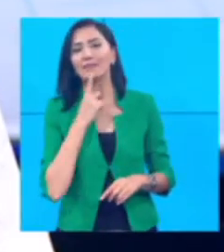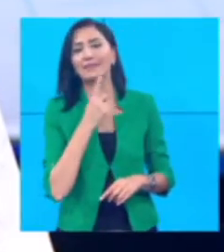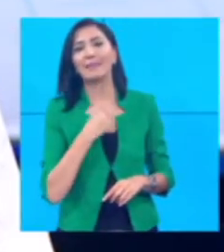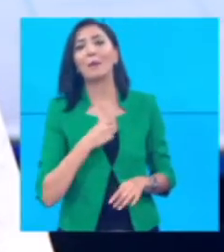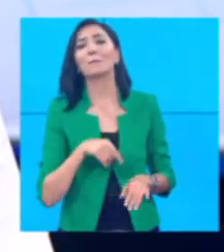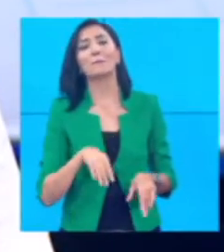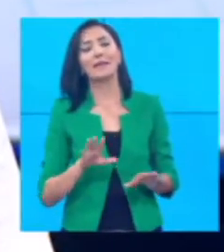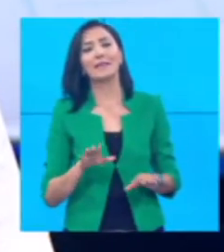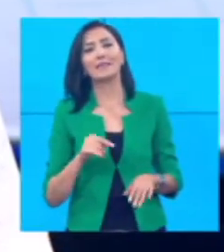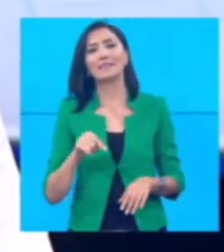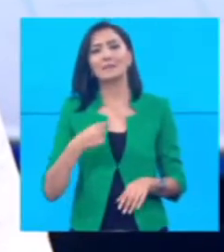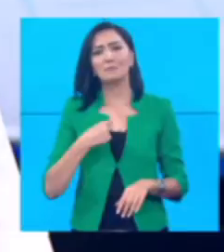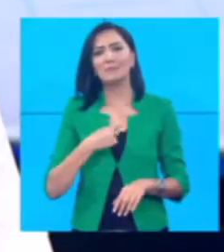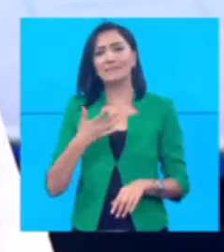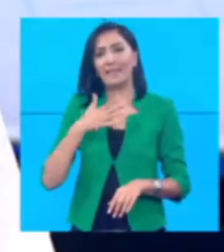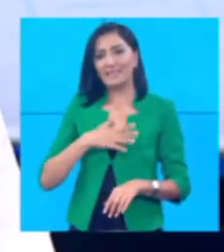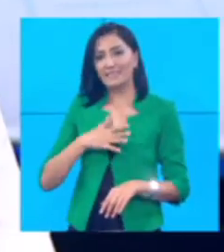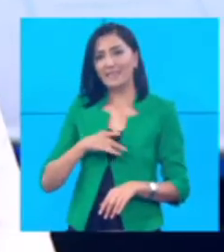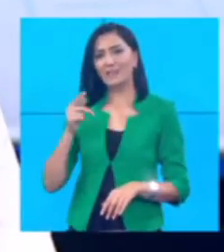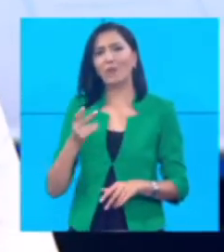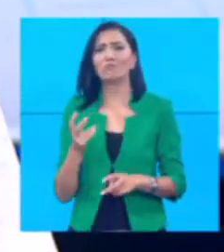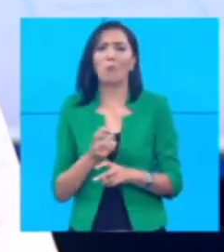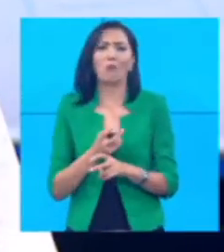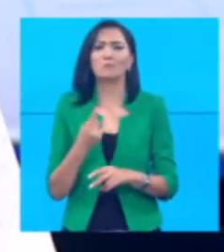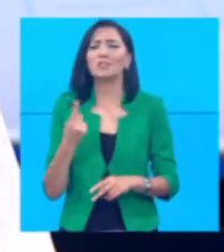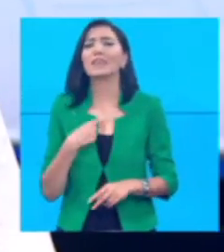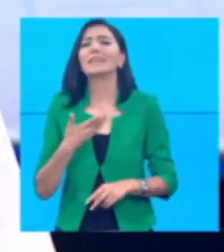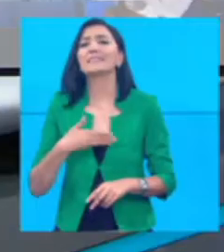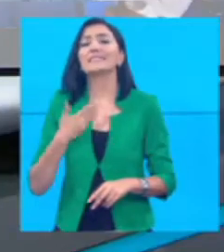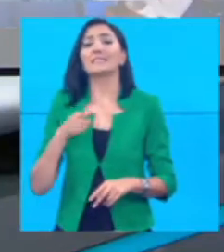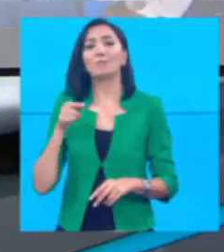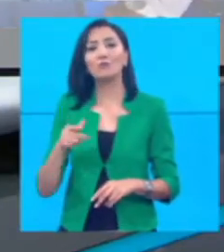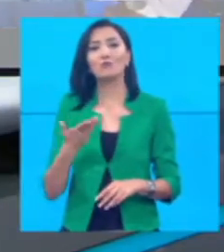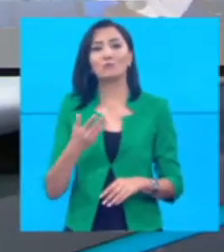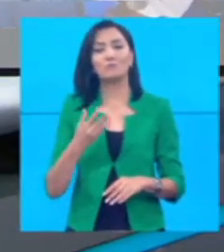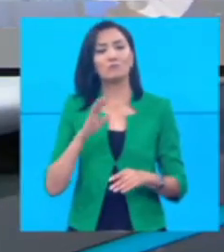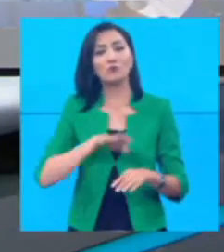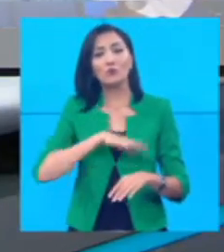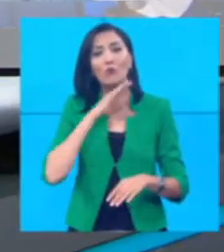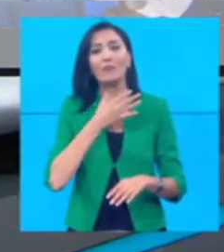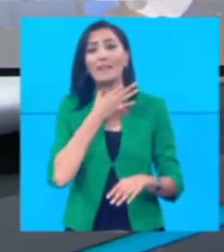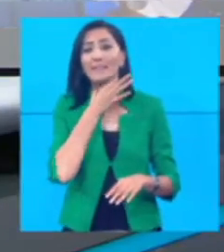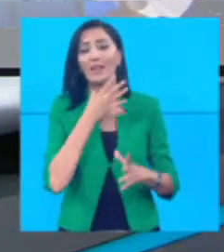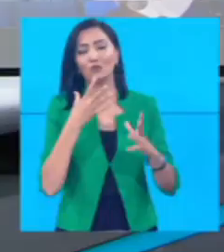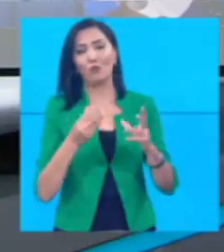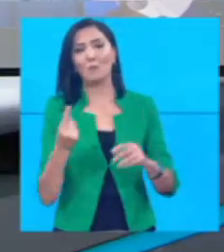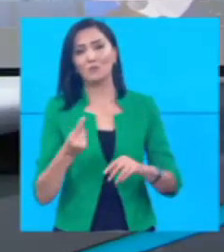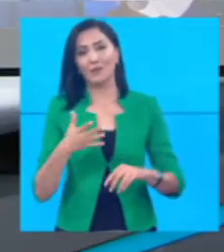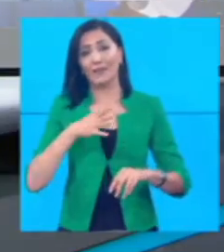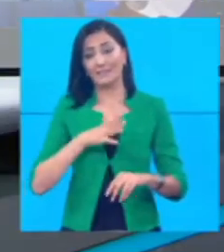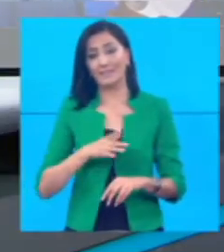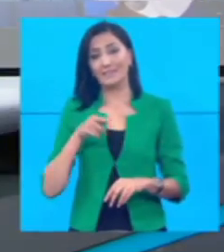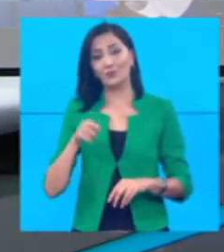denmedi. İnşallah. Ha tabii biz de isterken boş şeyler istemiyoruz. Yani altı dolu şeyler, ihtiyaç olan